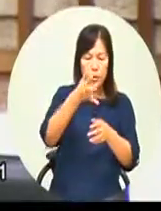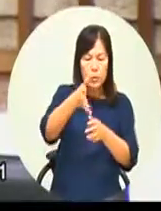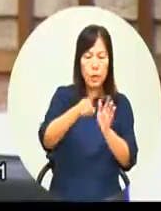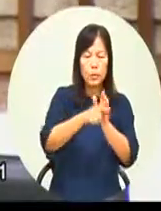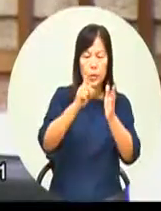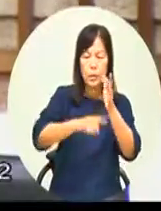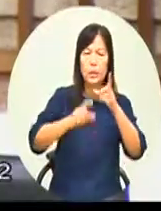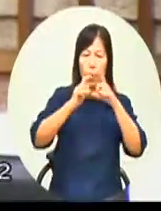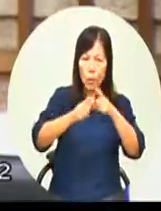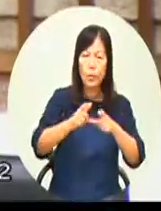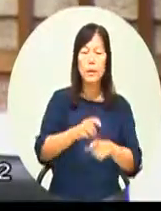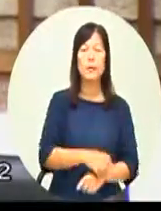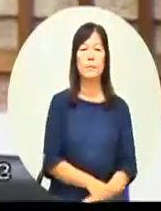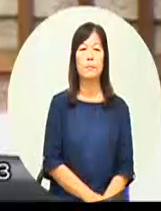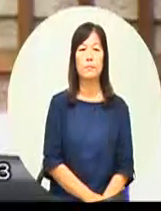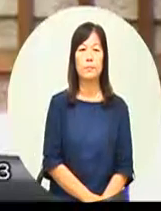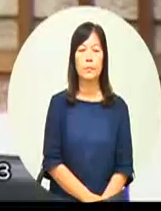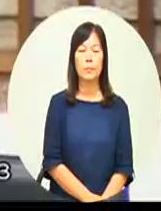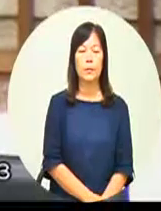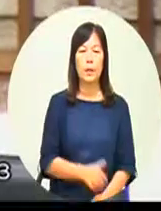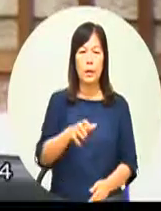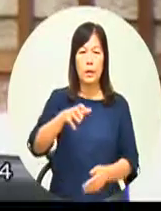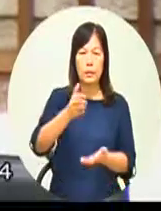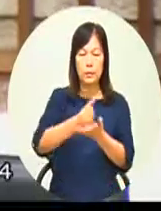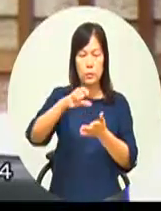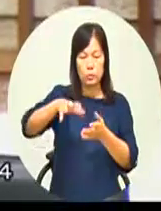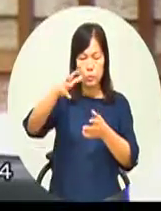单的答复。 交通局陈局长，请答复。